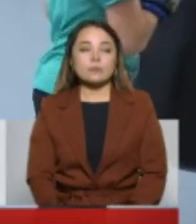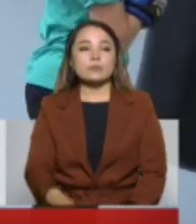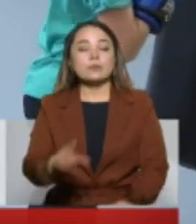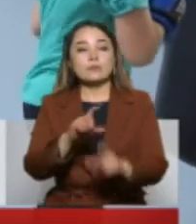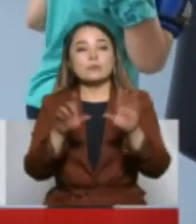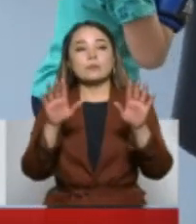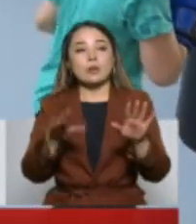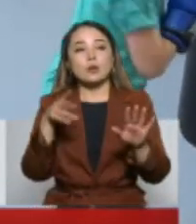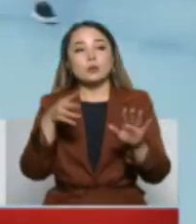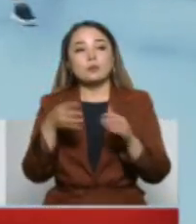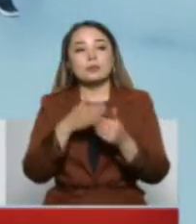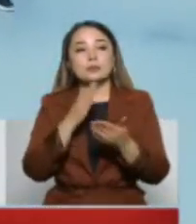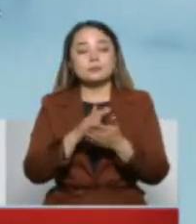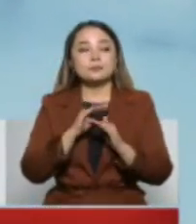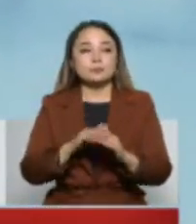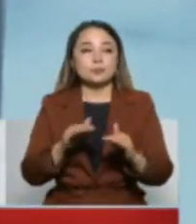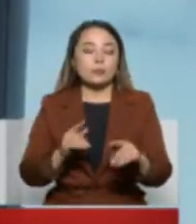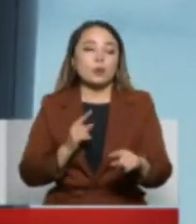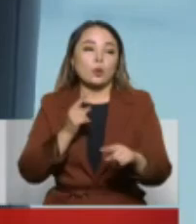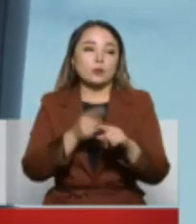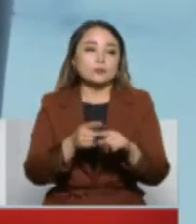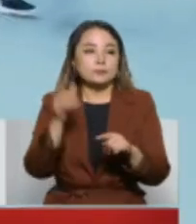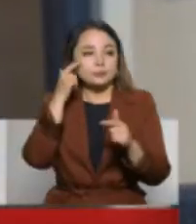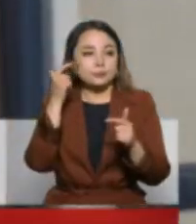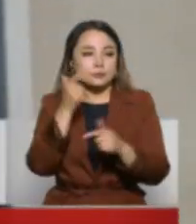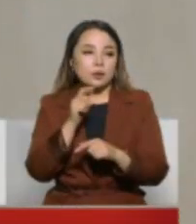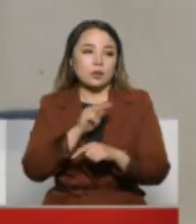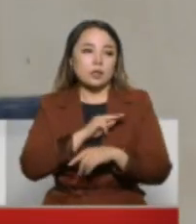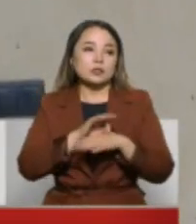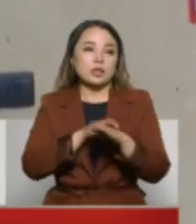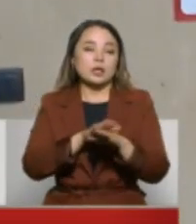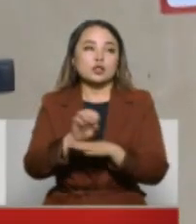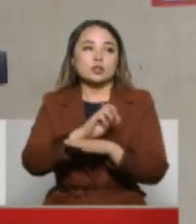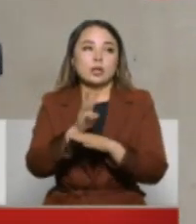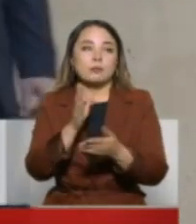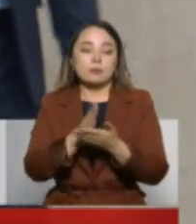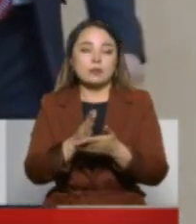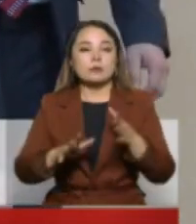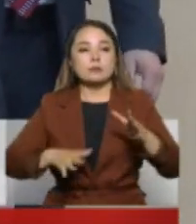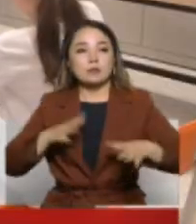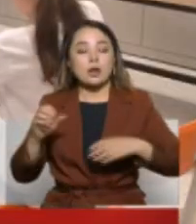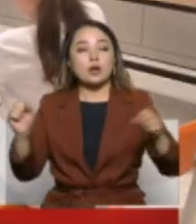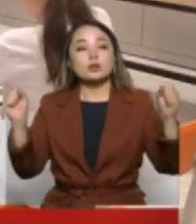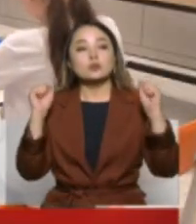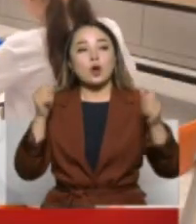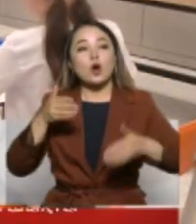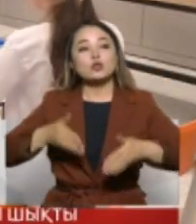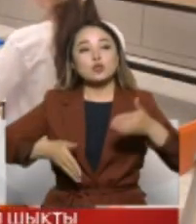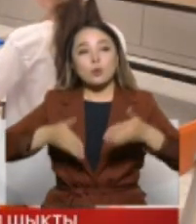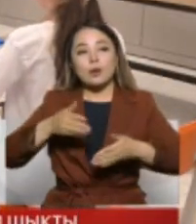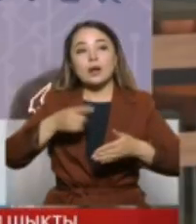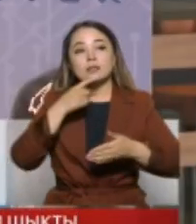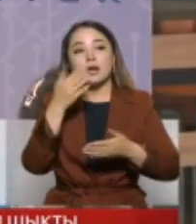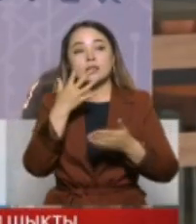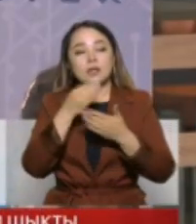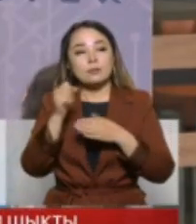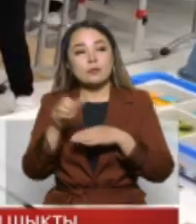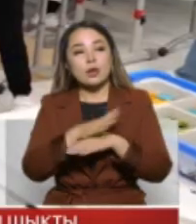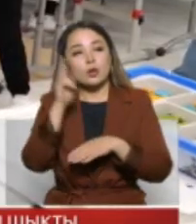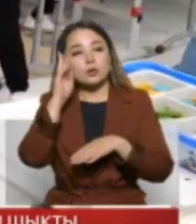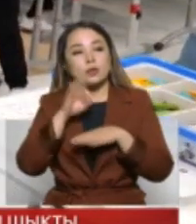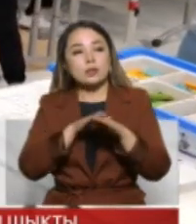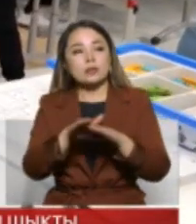Кешенде 4000 баланың қосымша білім алуына жағдай жасалған. Спортпен шынығып білімін шыңдаған балалар роботтардың тілін меңгеріп